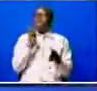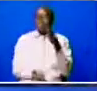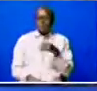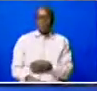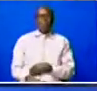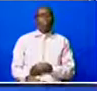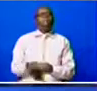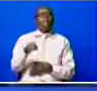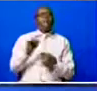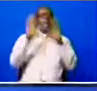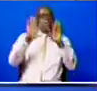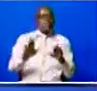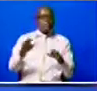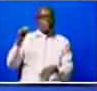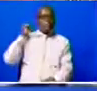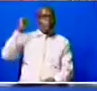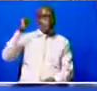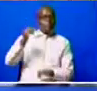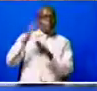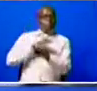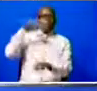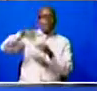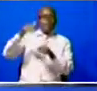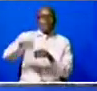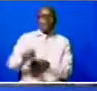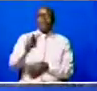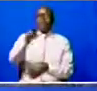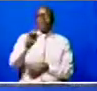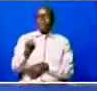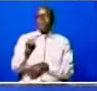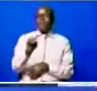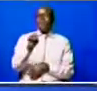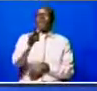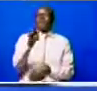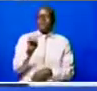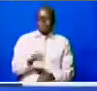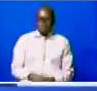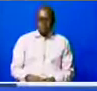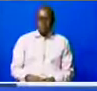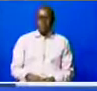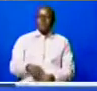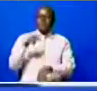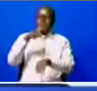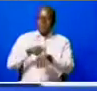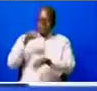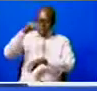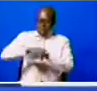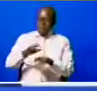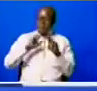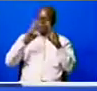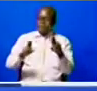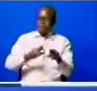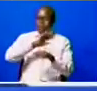ni kipimo muhimu cha kisiasa kabla ya uchaguzi mkuu mwaka 2020. When we got all the result from